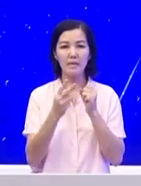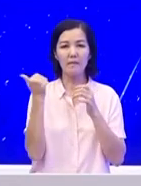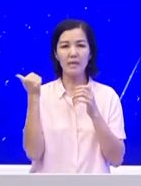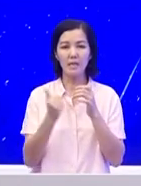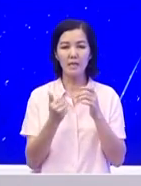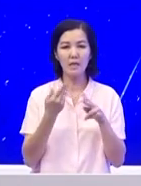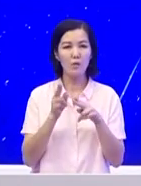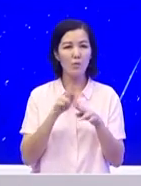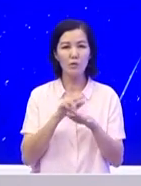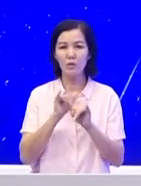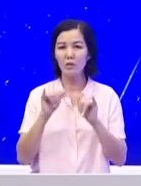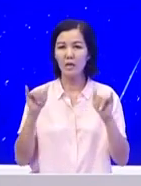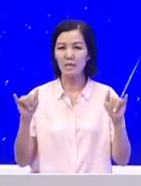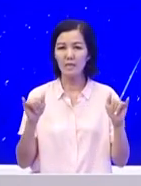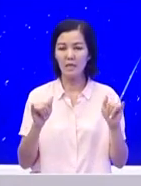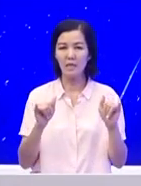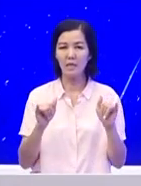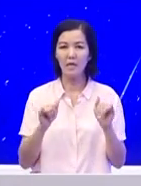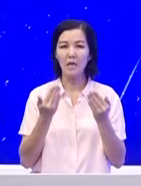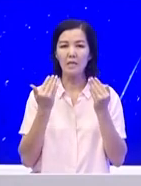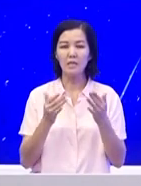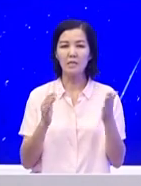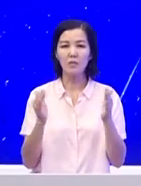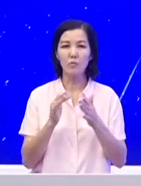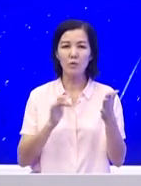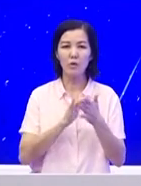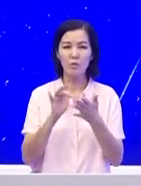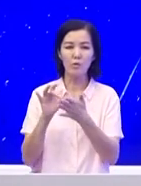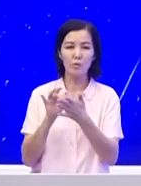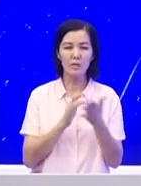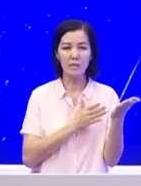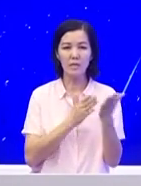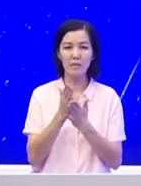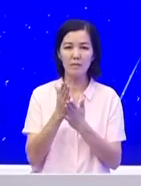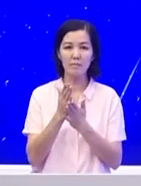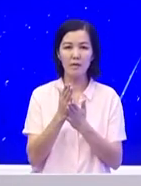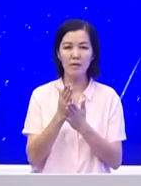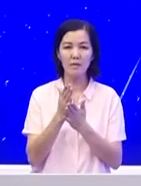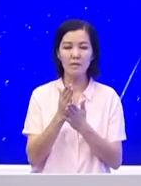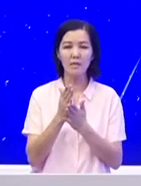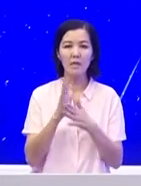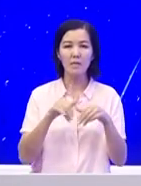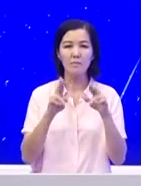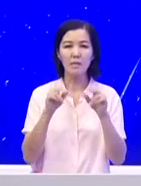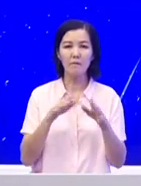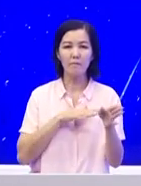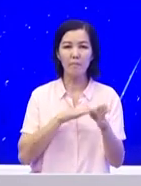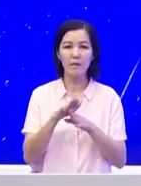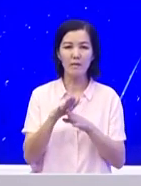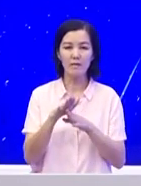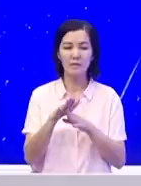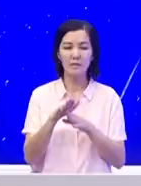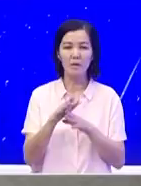стала неуклонно расти. Учитывая составляющую моногорода в туристической сфере региона, мера, по словам специалистов, вполне